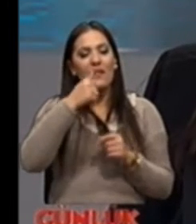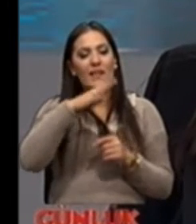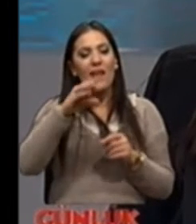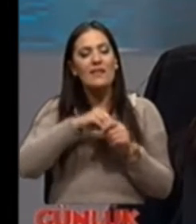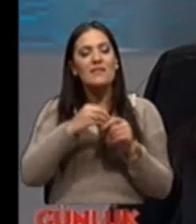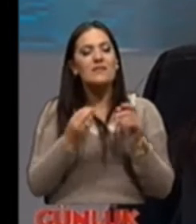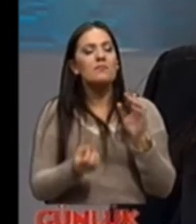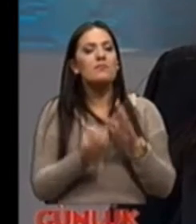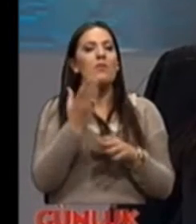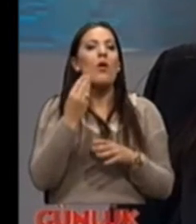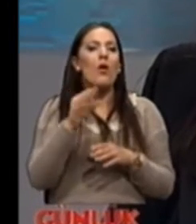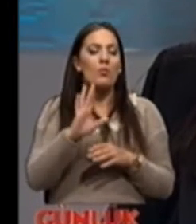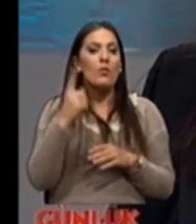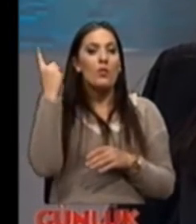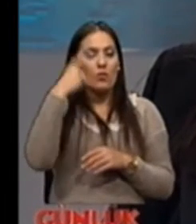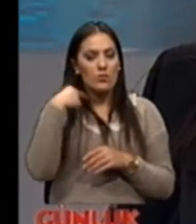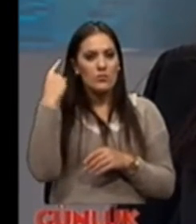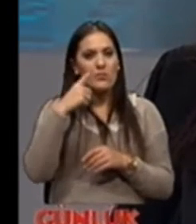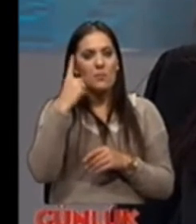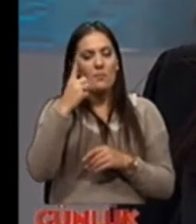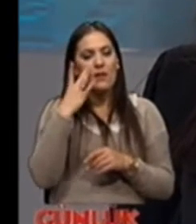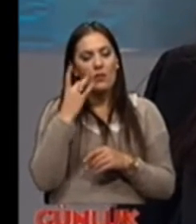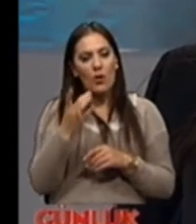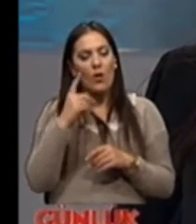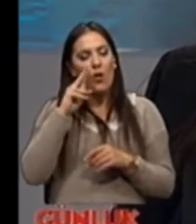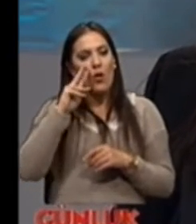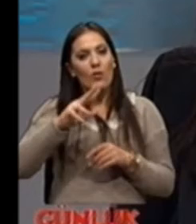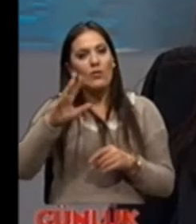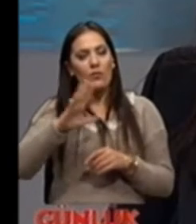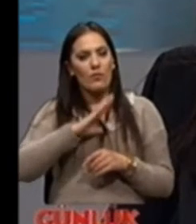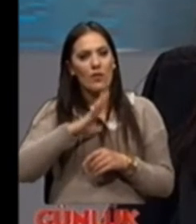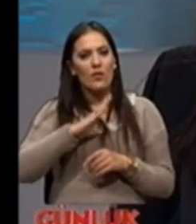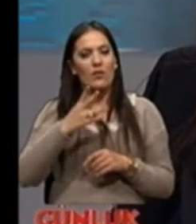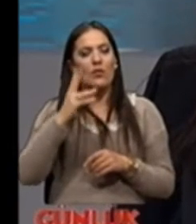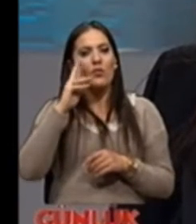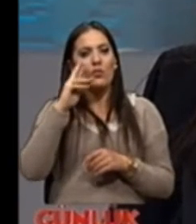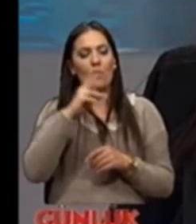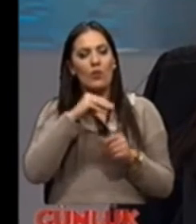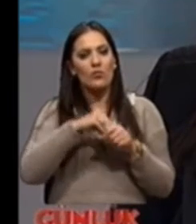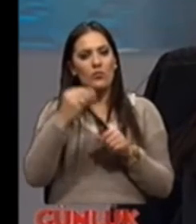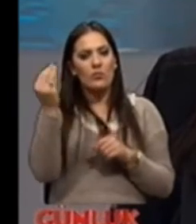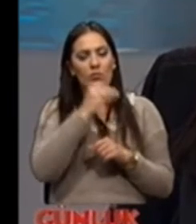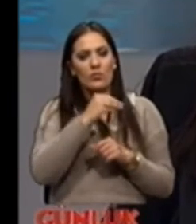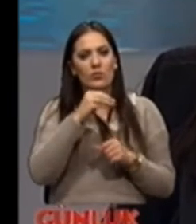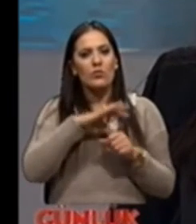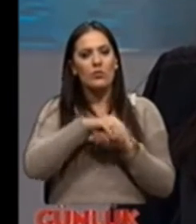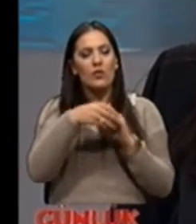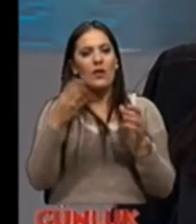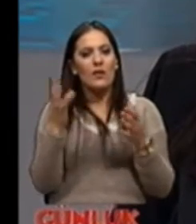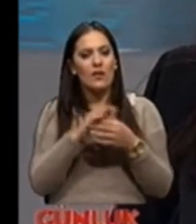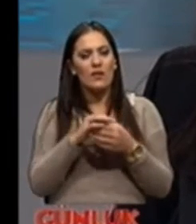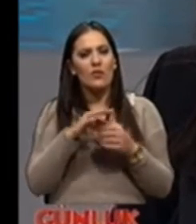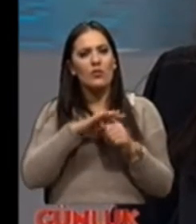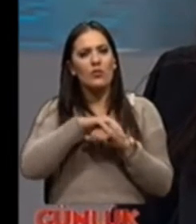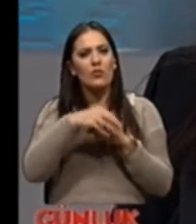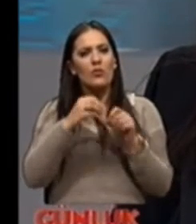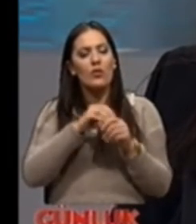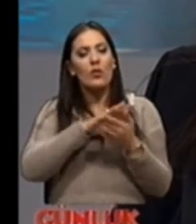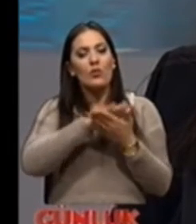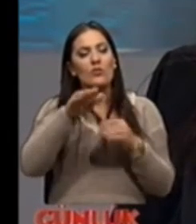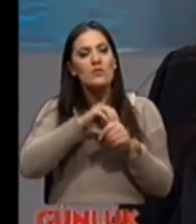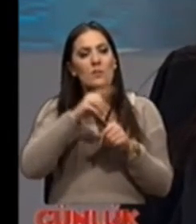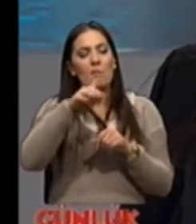meydana gelmiyor. O yüzden bir görüntümüz vardı. Görüntülerimizi de alarak üstünden. Dünya ile ilgili. Yani dünyanın yüzeyi